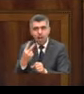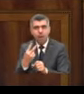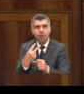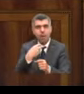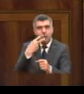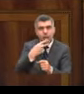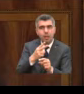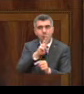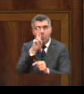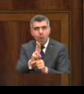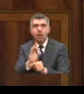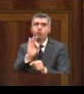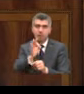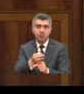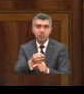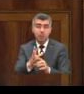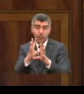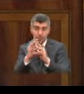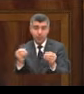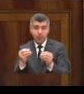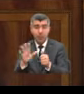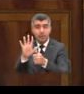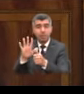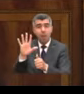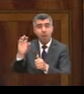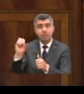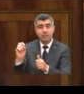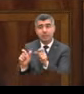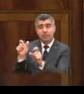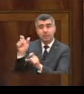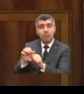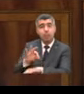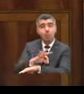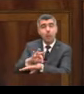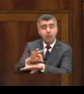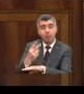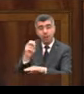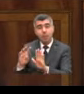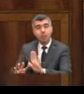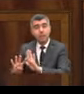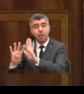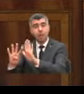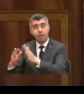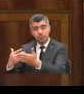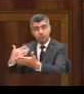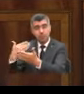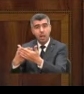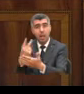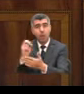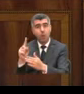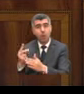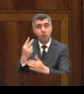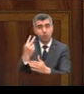كاين والو. كيفاش ما كاين والو؟ 650 شخص توظفات من 2019 الى الان، حنا كنعرفوا شنو كتعني،